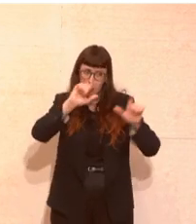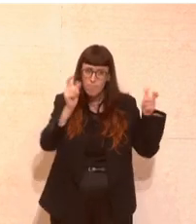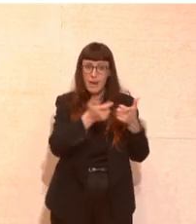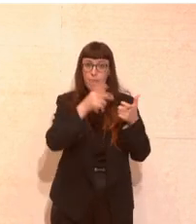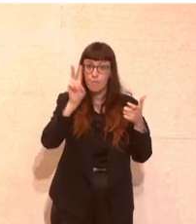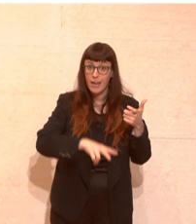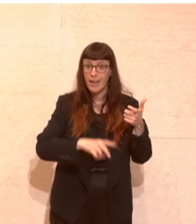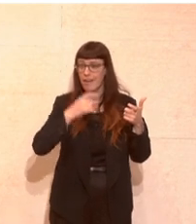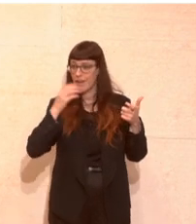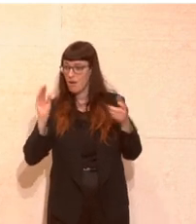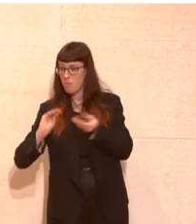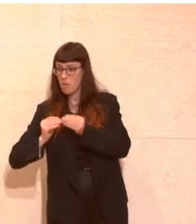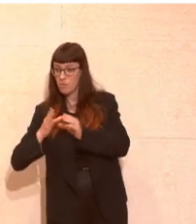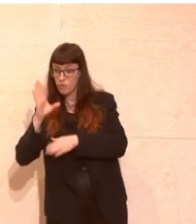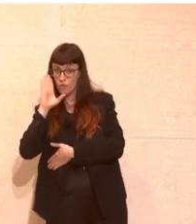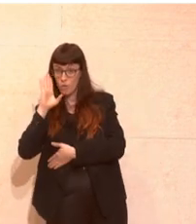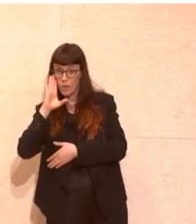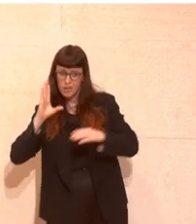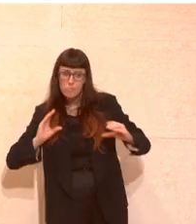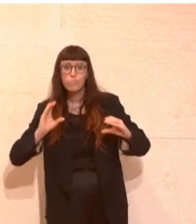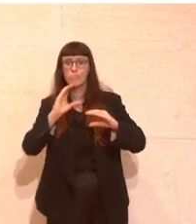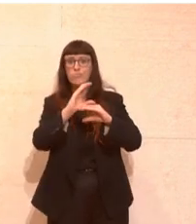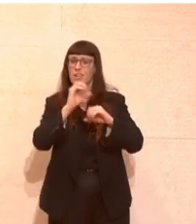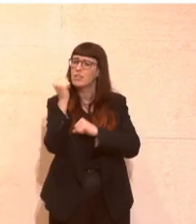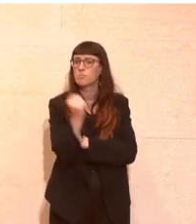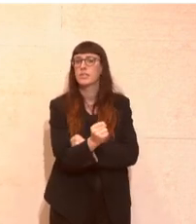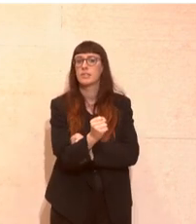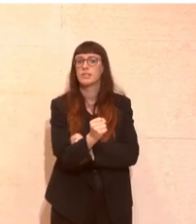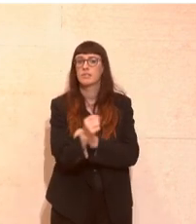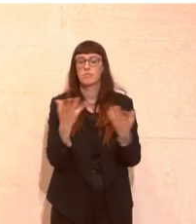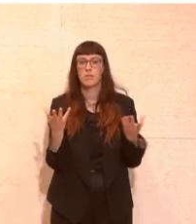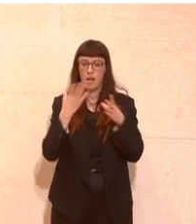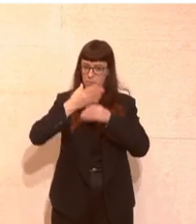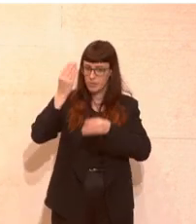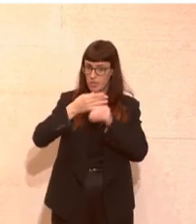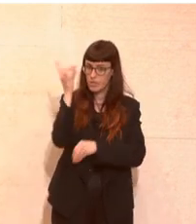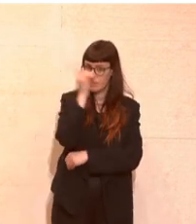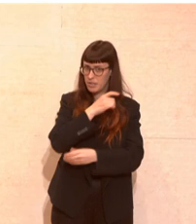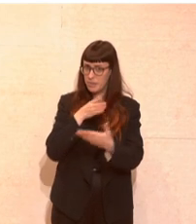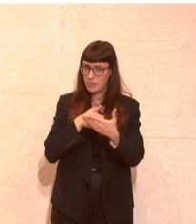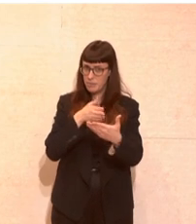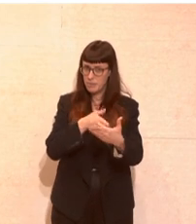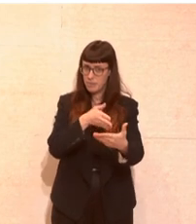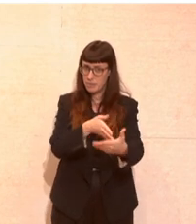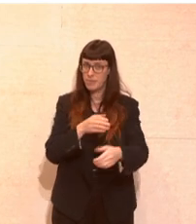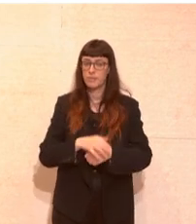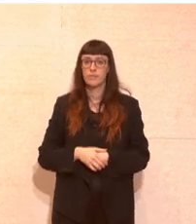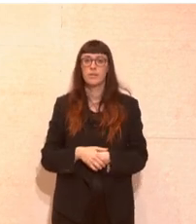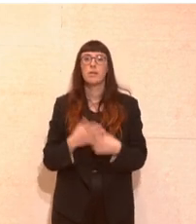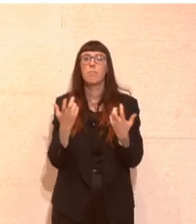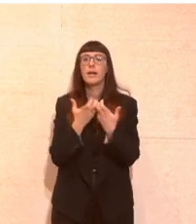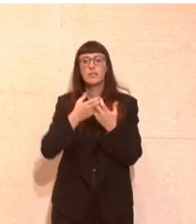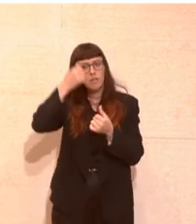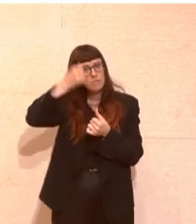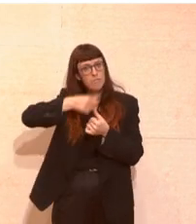sommeil, ça aggrave les symptômes. Vous pouvez avoir des troubles des apprentissages si vous avez essentiellement des répercussions au niveau de la